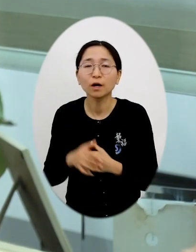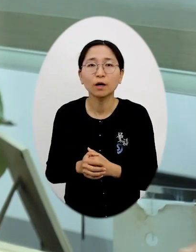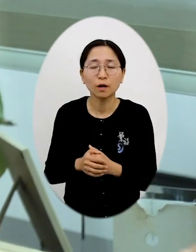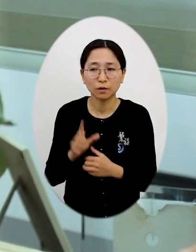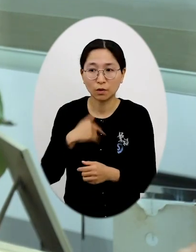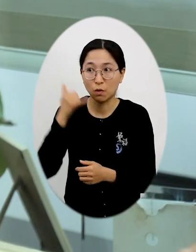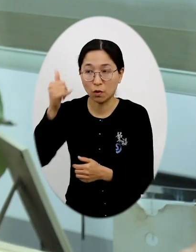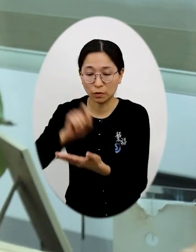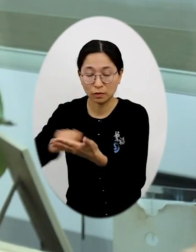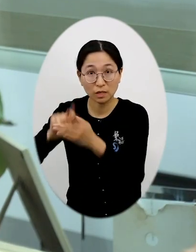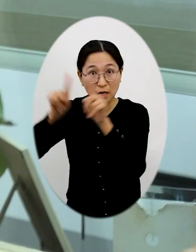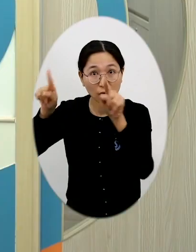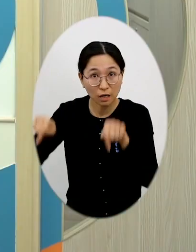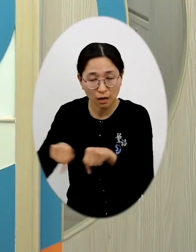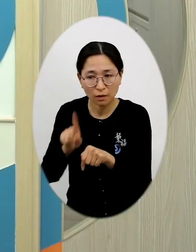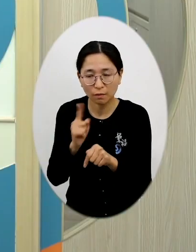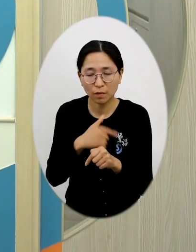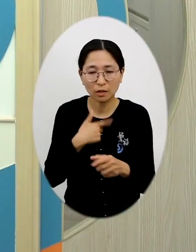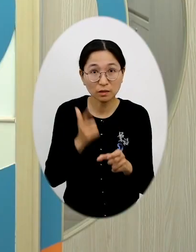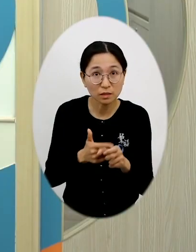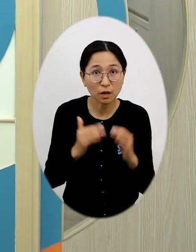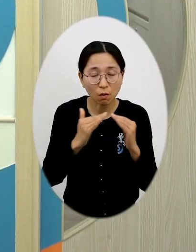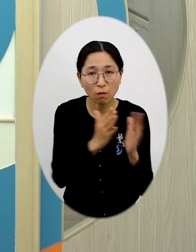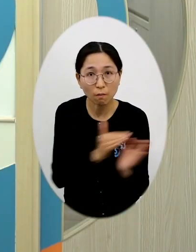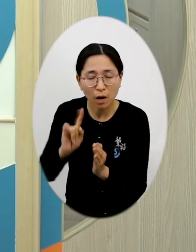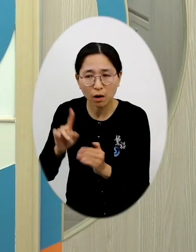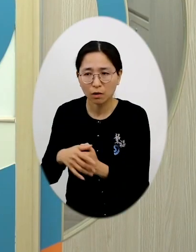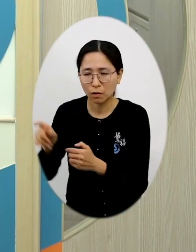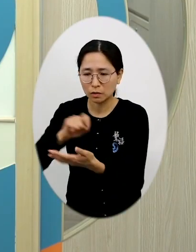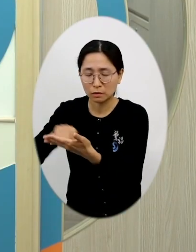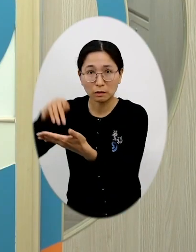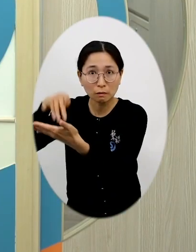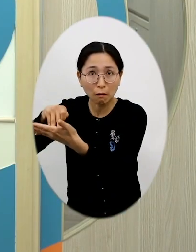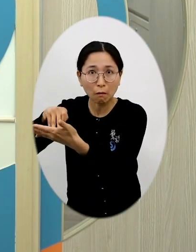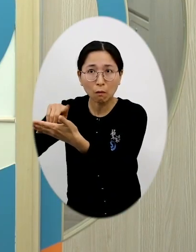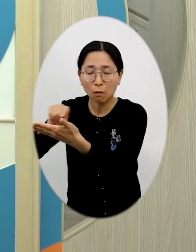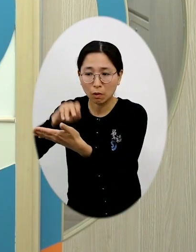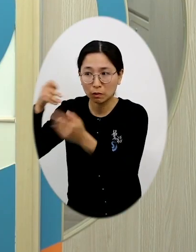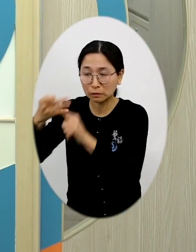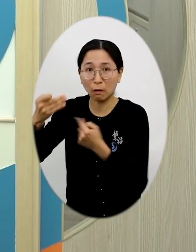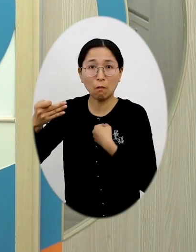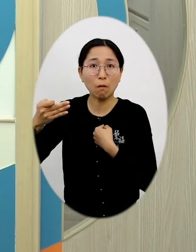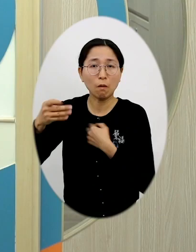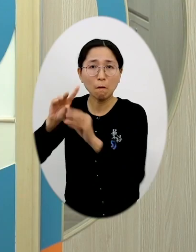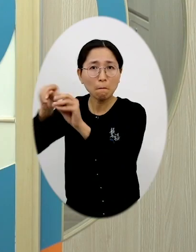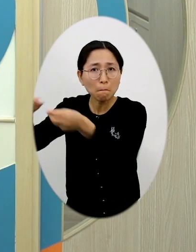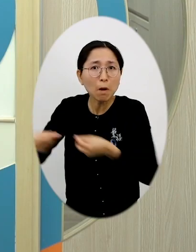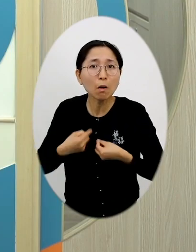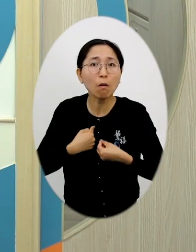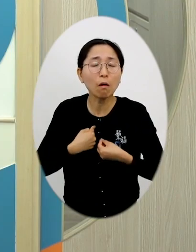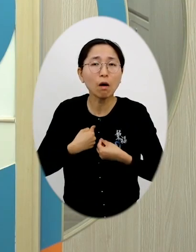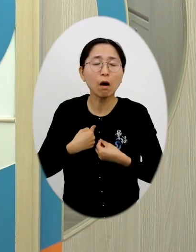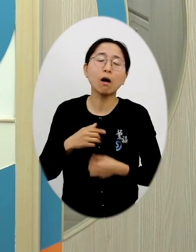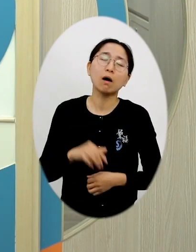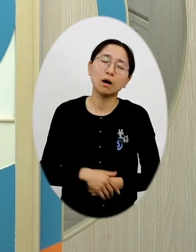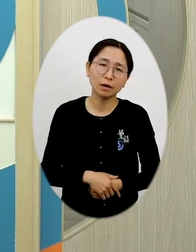去到要寫平安紙了，要怎樣安排他們遺產分配的時候，他們居然說要在張平安紙上寫我的名字做遺產受益